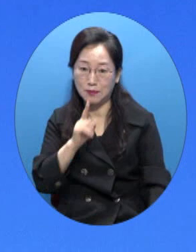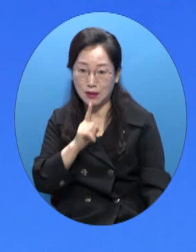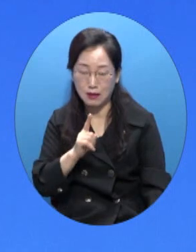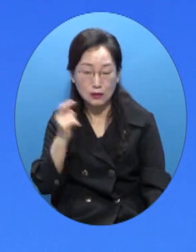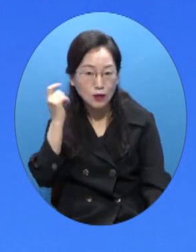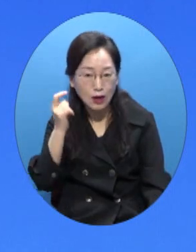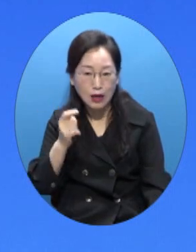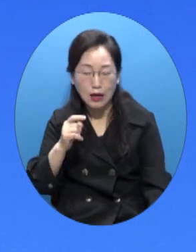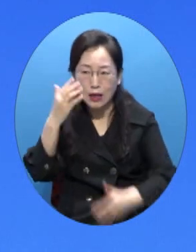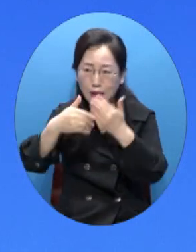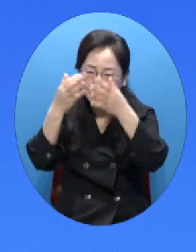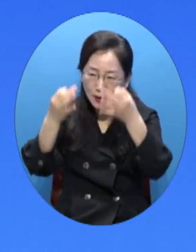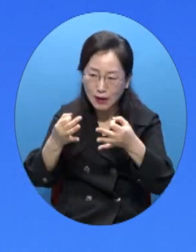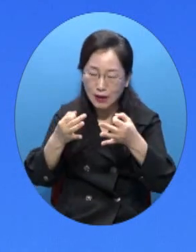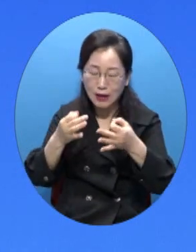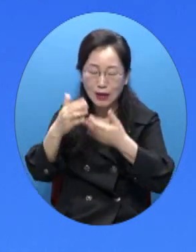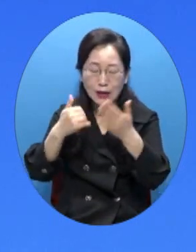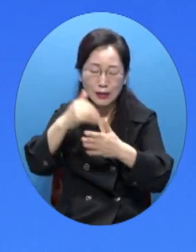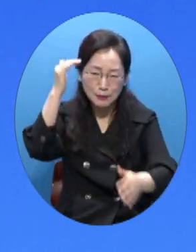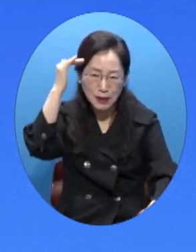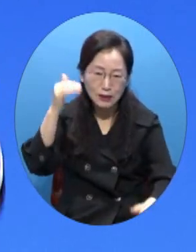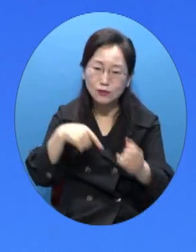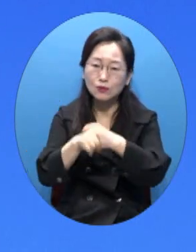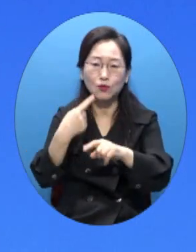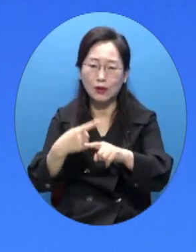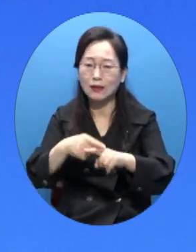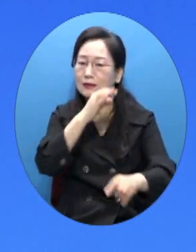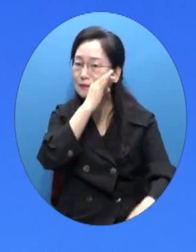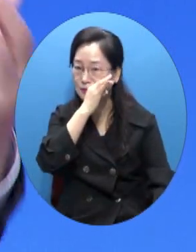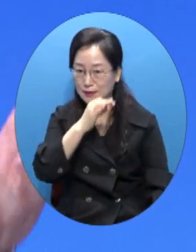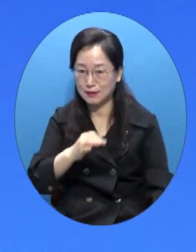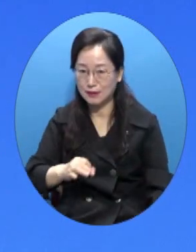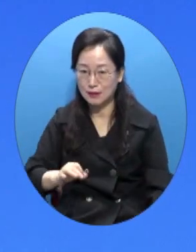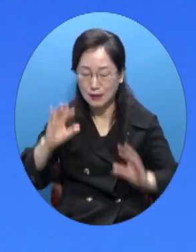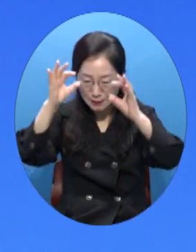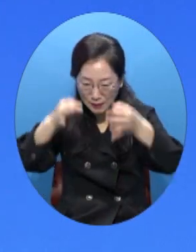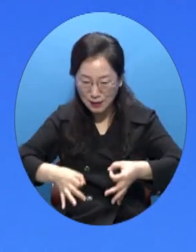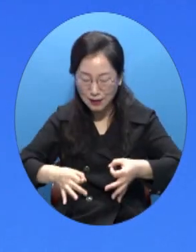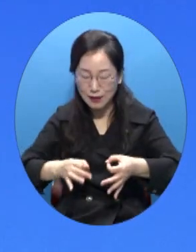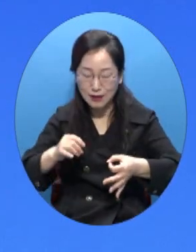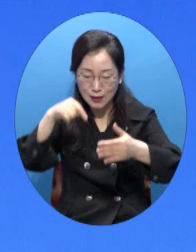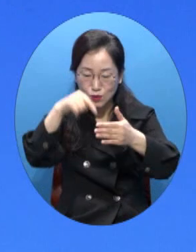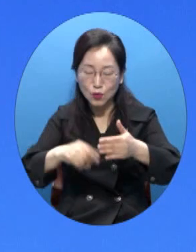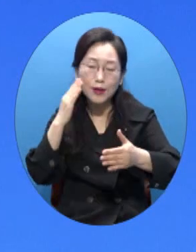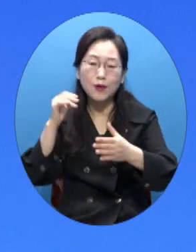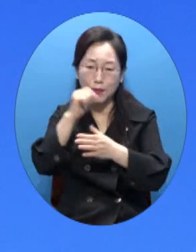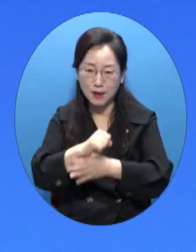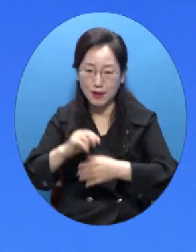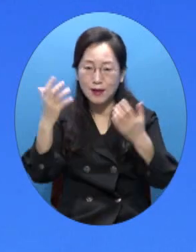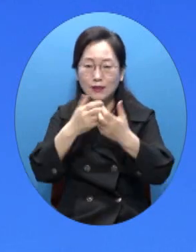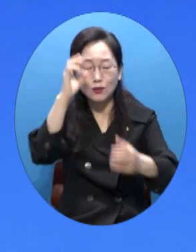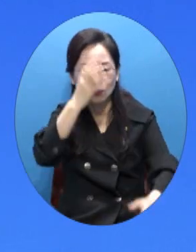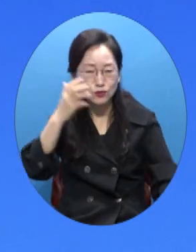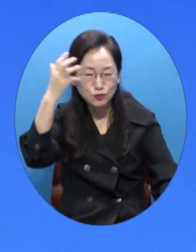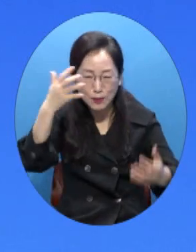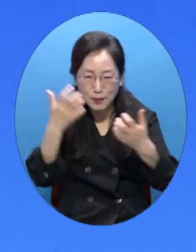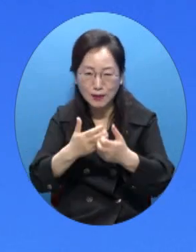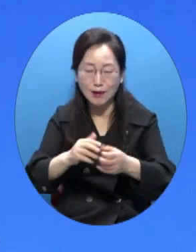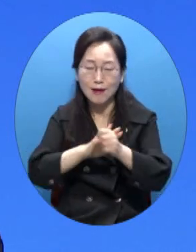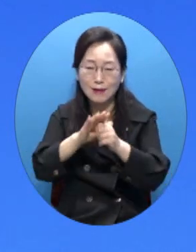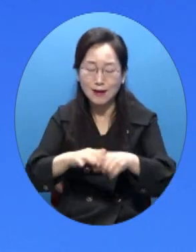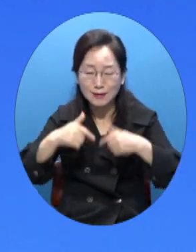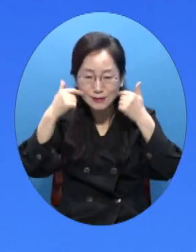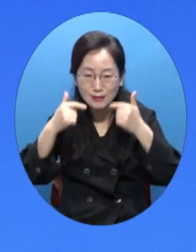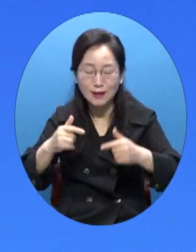영광을 가리고 부끄러운 삶을 살고 있는 것입니까? 우리가 우리 내면적으로 먼저 열매를 맺어야 됩니다. 성령의 충만함을 받아서 사랑과 희락과 화평과